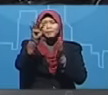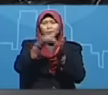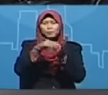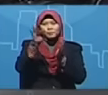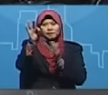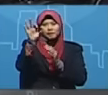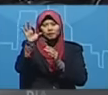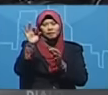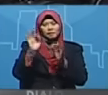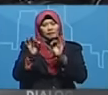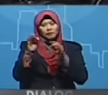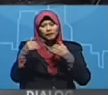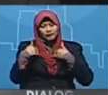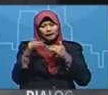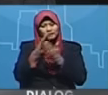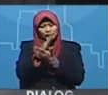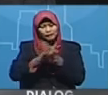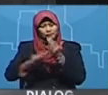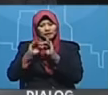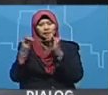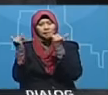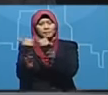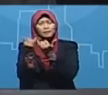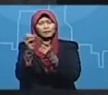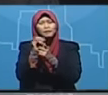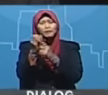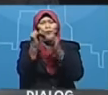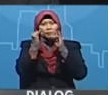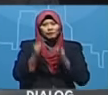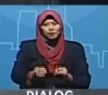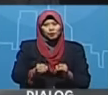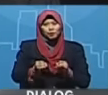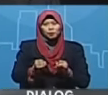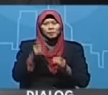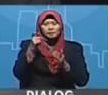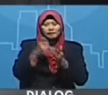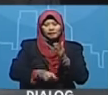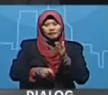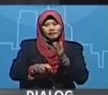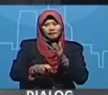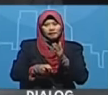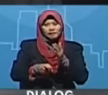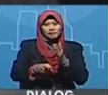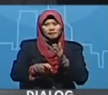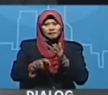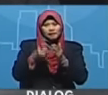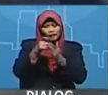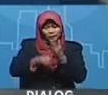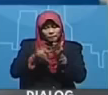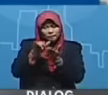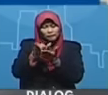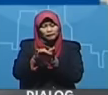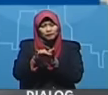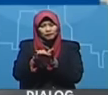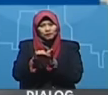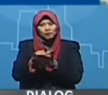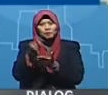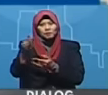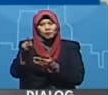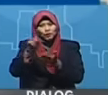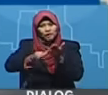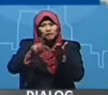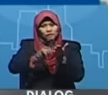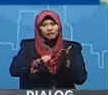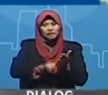apabila ada syarikat-syarikat ataupun individu yang meletakkan harga di bawah apa ni harga tersebut, mereka ni harus membuat